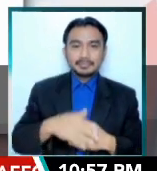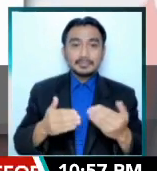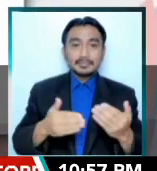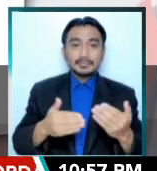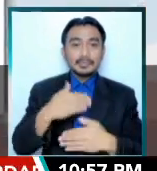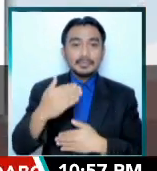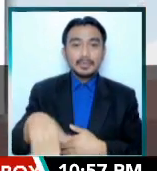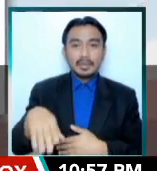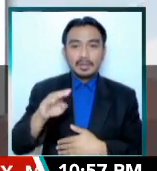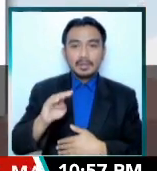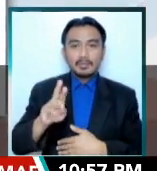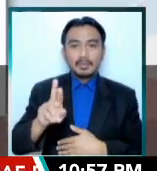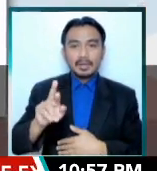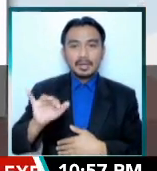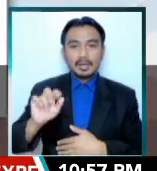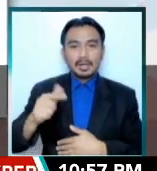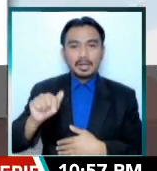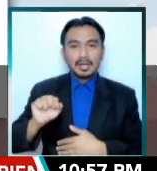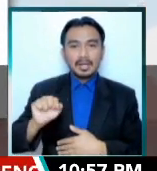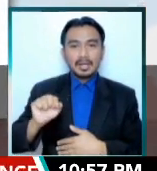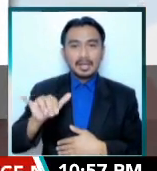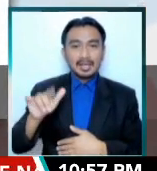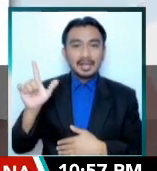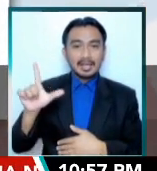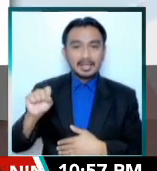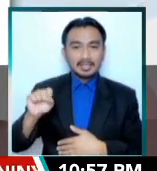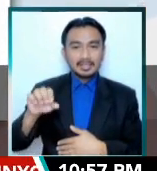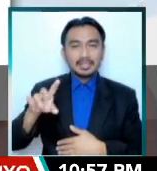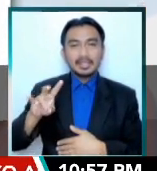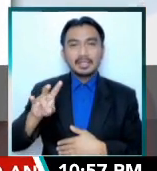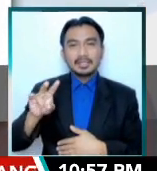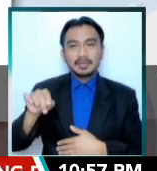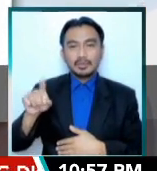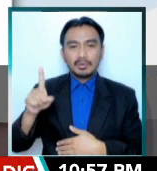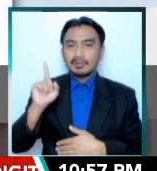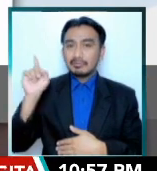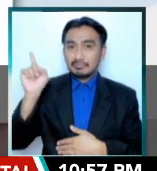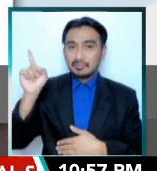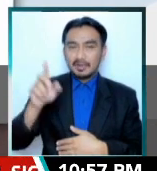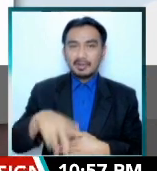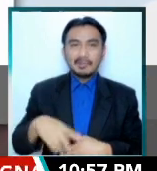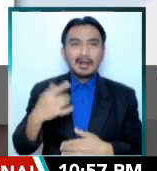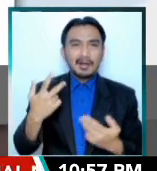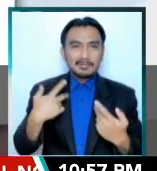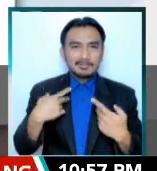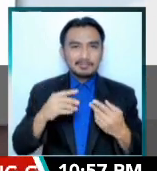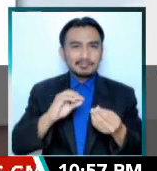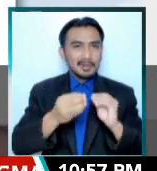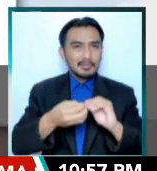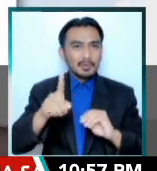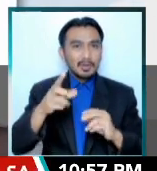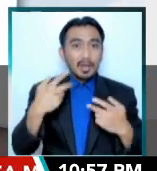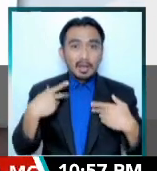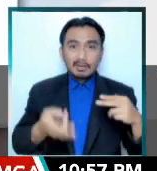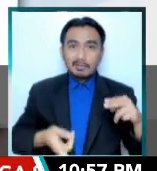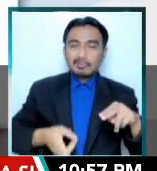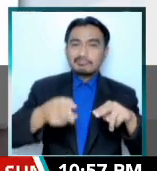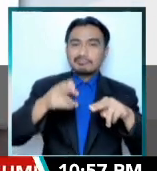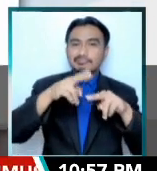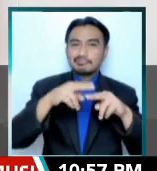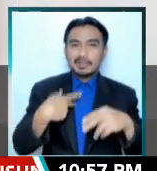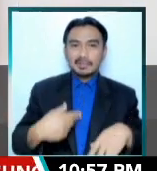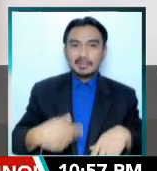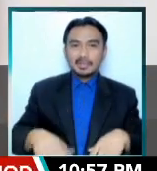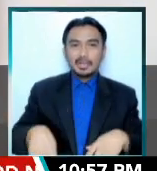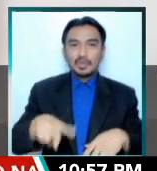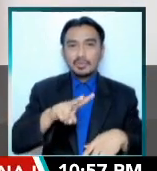Forever, numero uno rin sa Mega Manila. Nakapagtala lang naman sila ng 29.1% audience